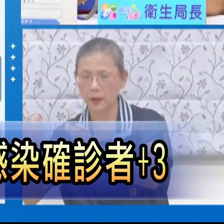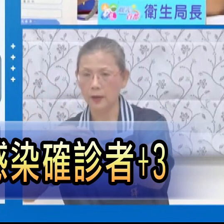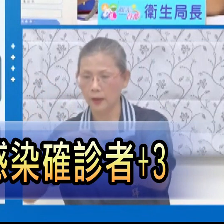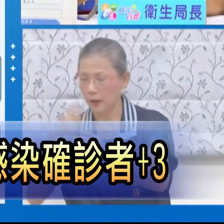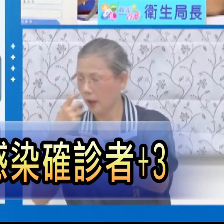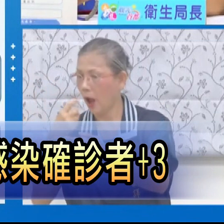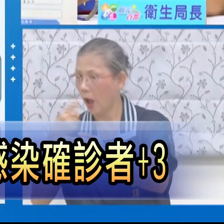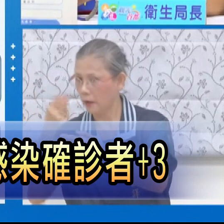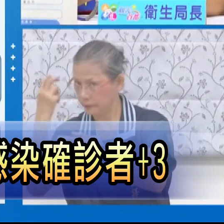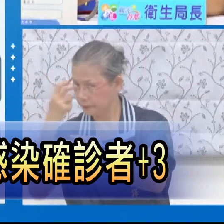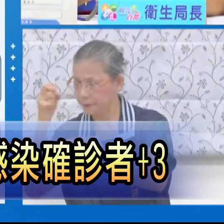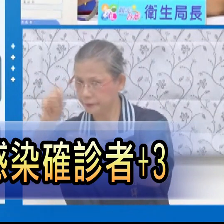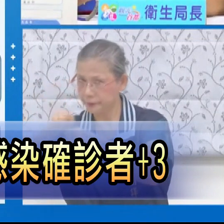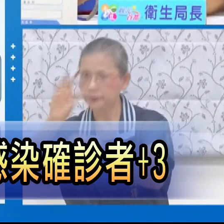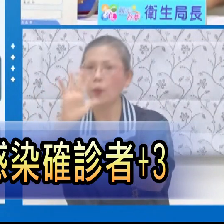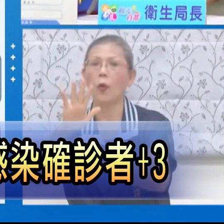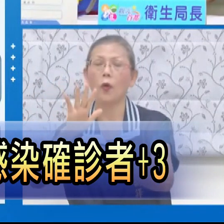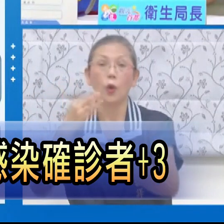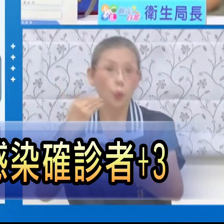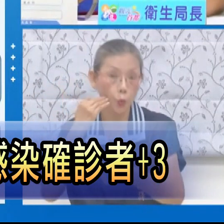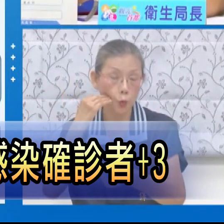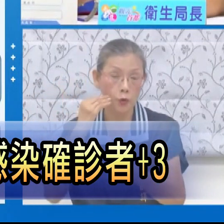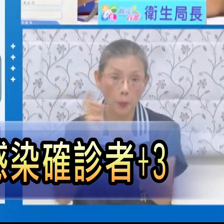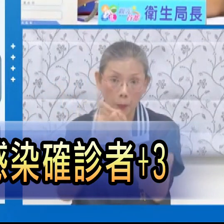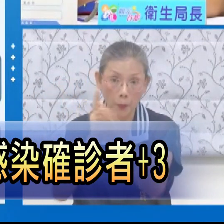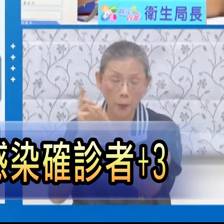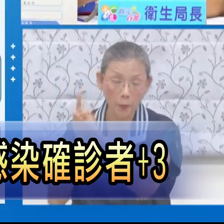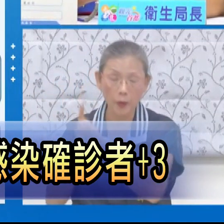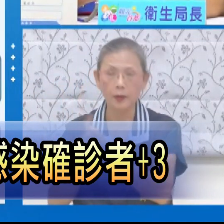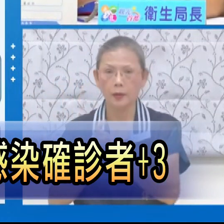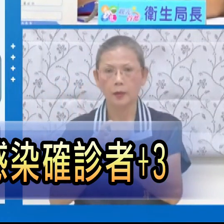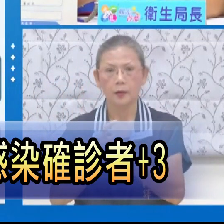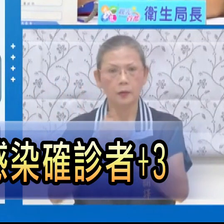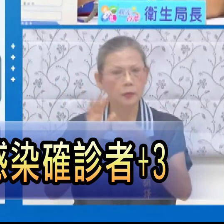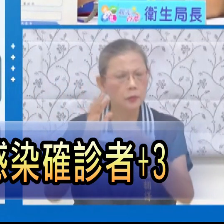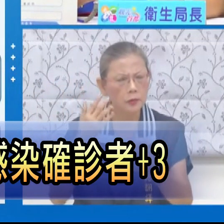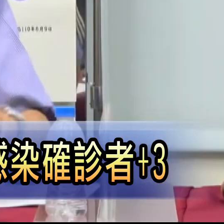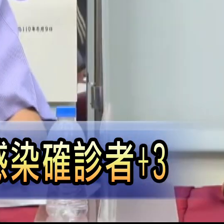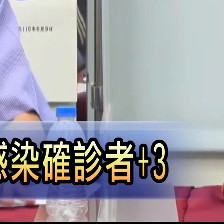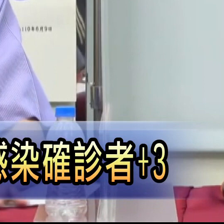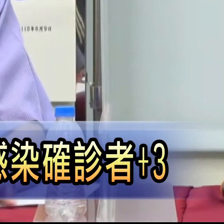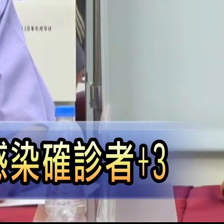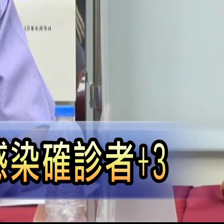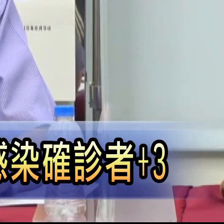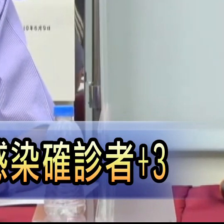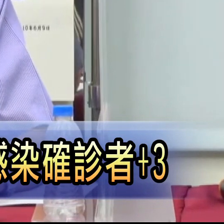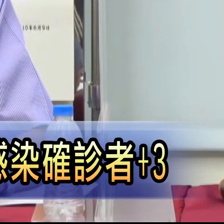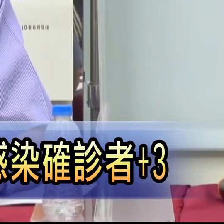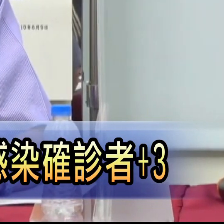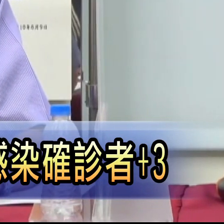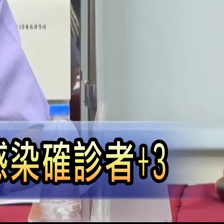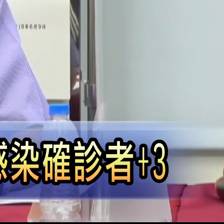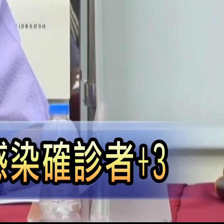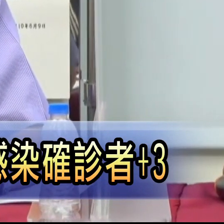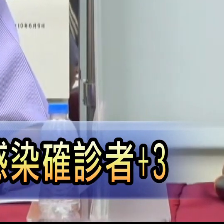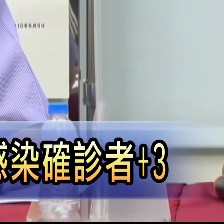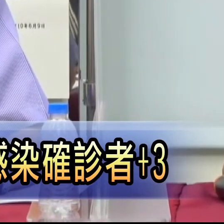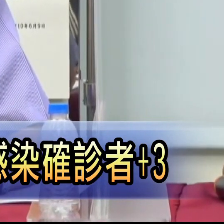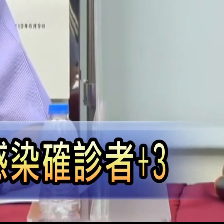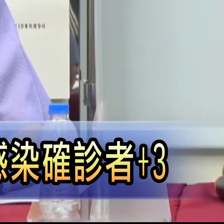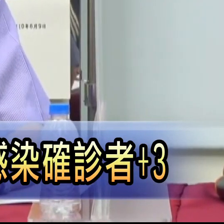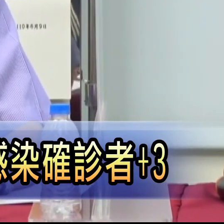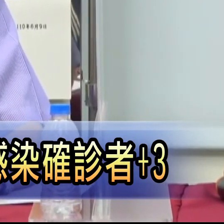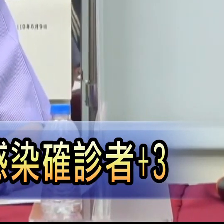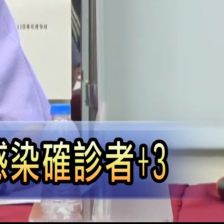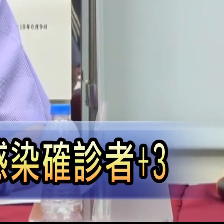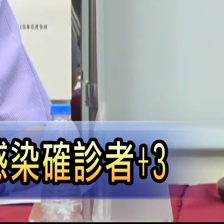早上9点到12点也会再加开一个场次那我们希望竹山地区的朋友乡亲，如